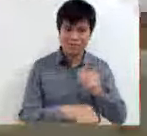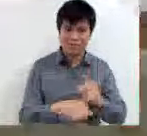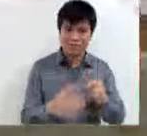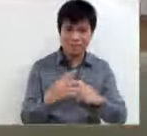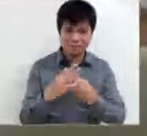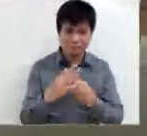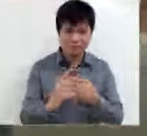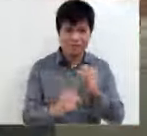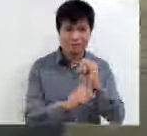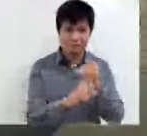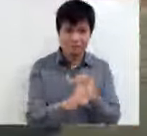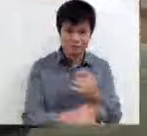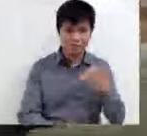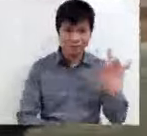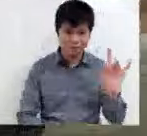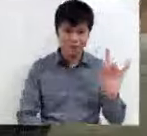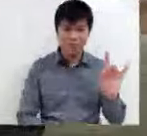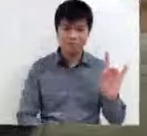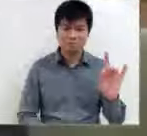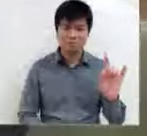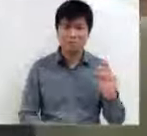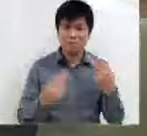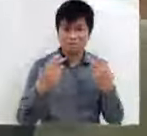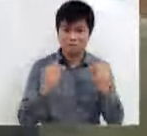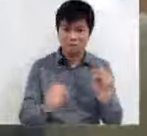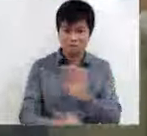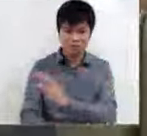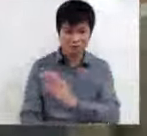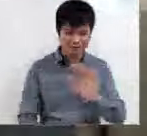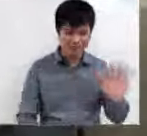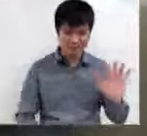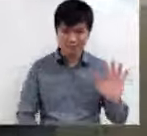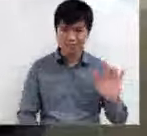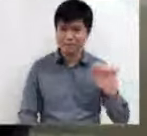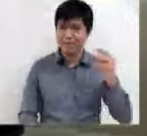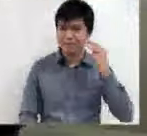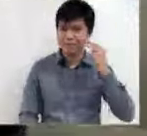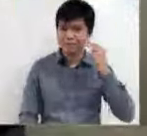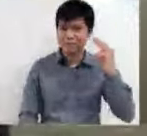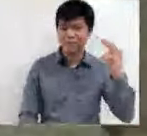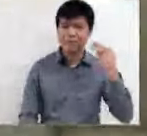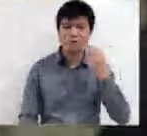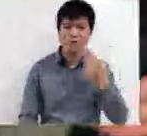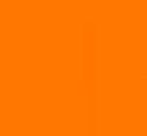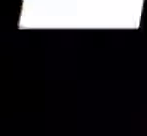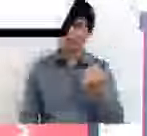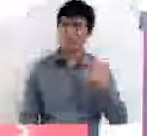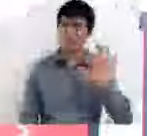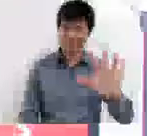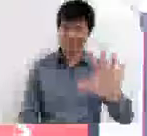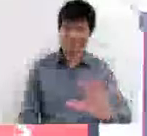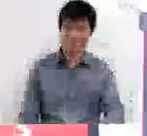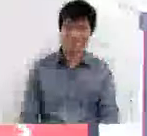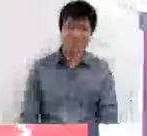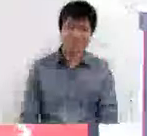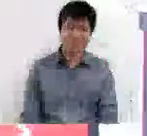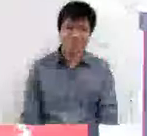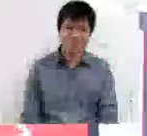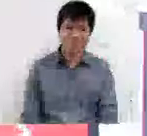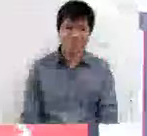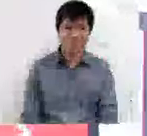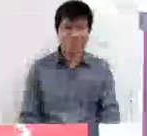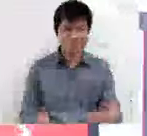8. Nagbabalita mula sa Frontline. MJ Marfori, News 5. At malapit